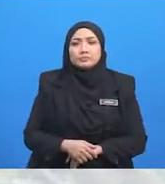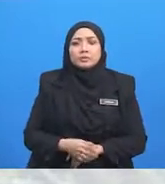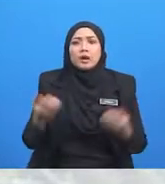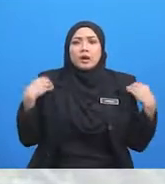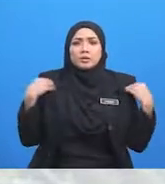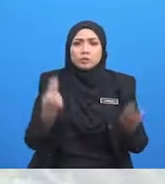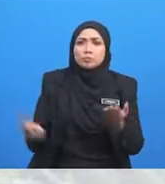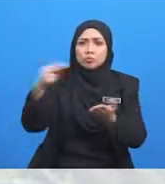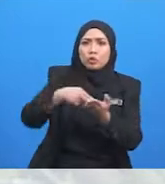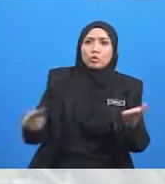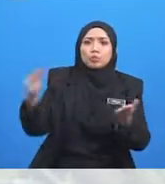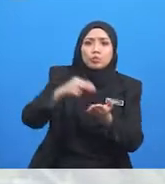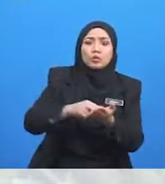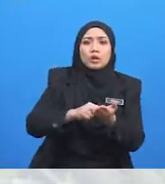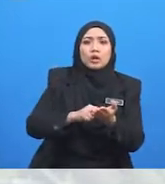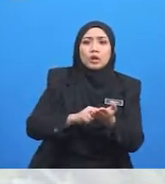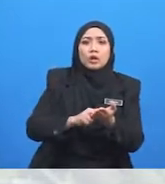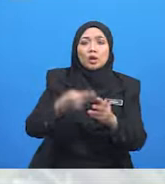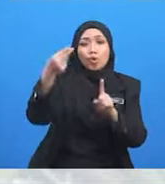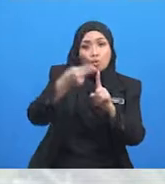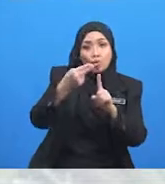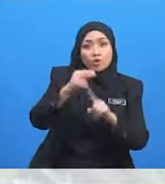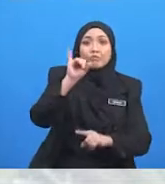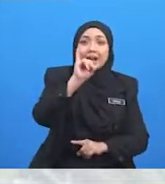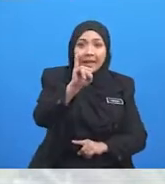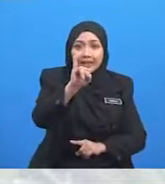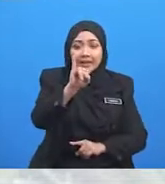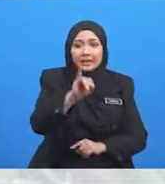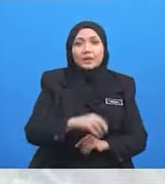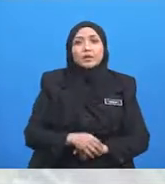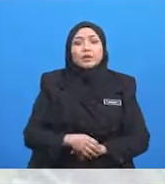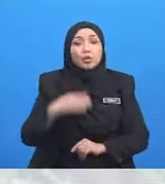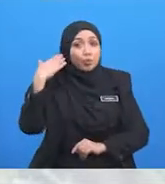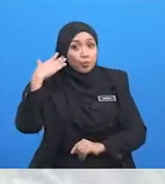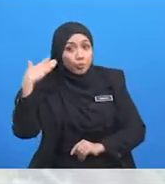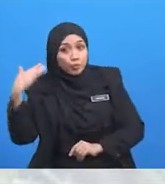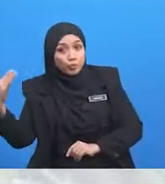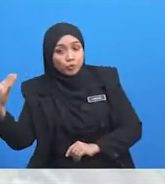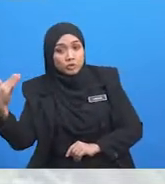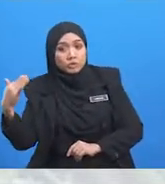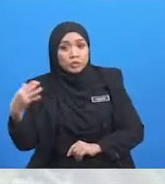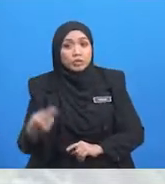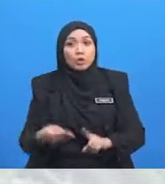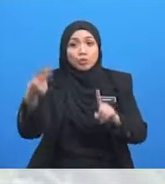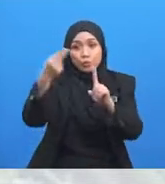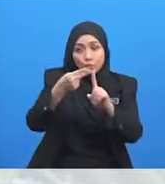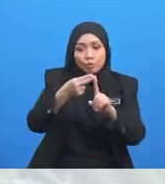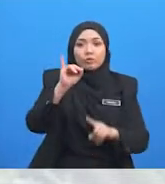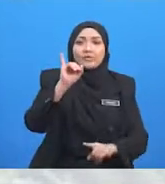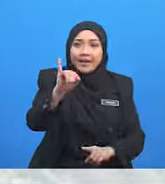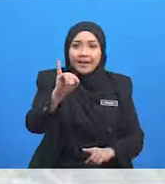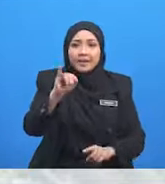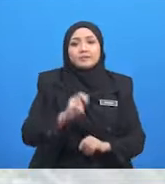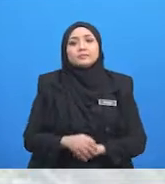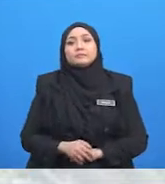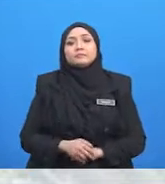terdapat pengulangan huruf I. Ini menunjukkan unsur bunyi asonansi. Dan